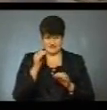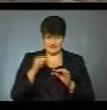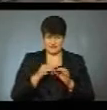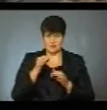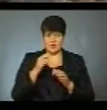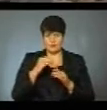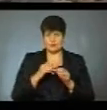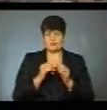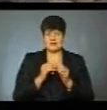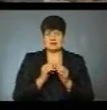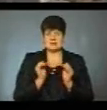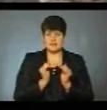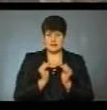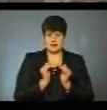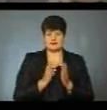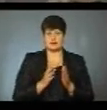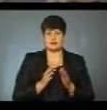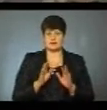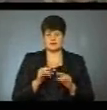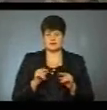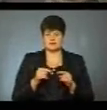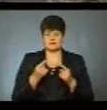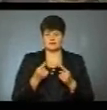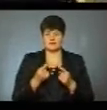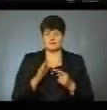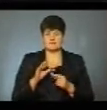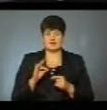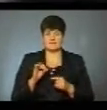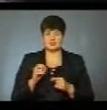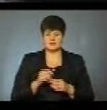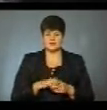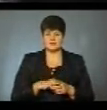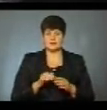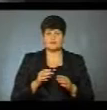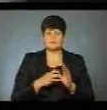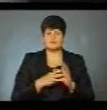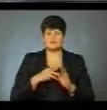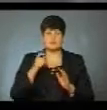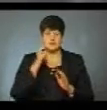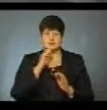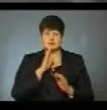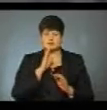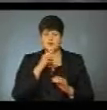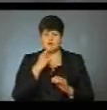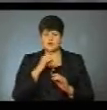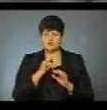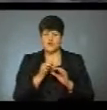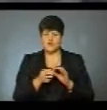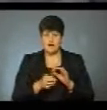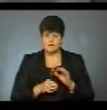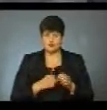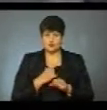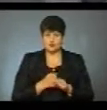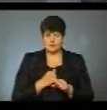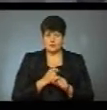від них 10 маленьких намистинок. І таким чином у нас утворюється вервичка. Восьмирічна Діана Драган каже, що вервичку, яку